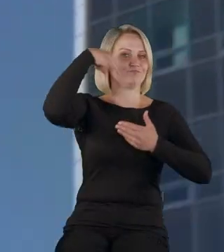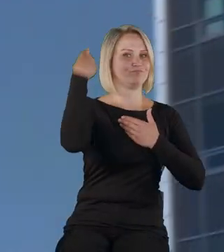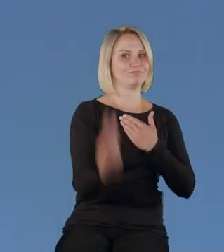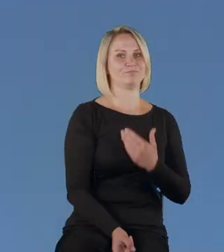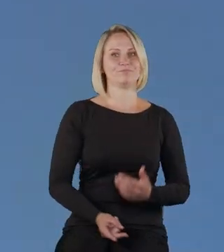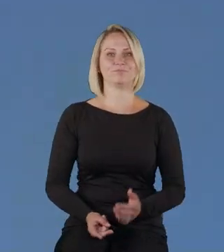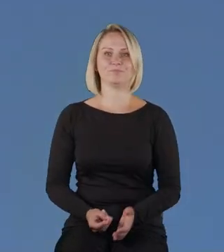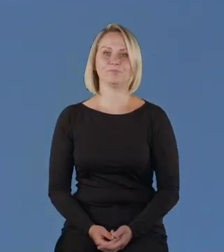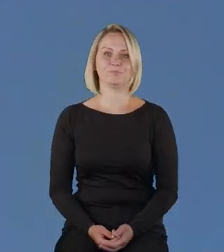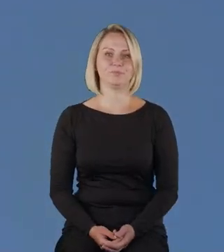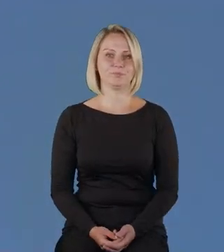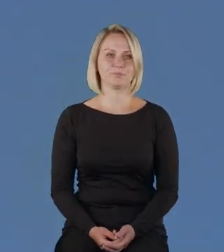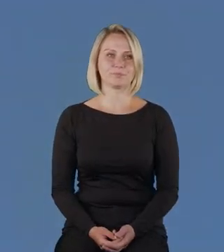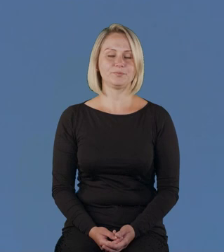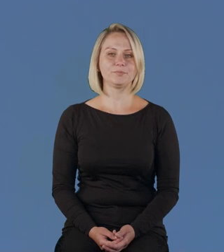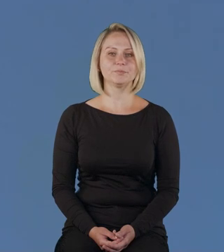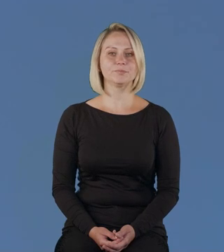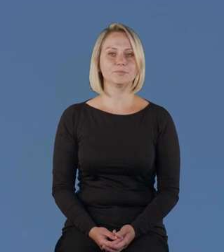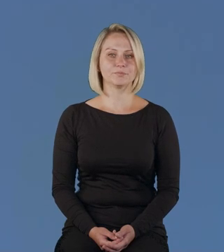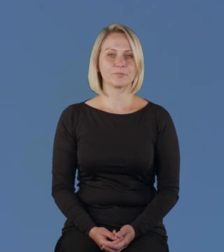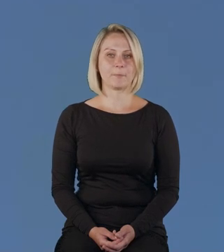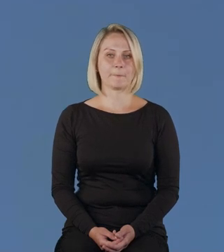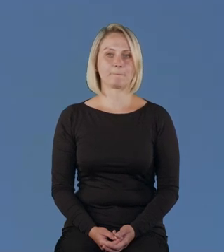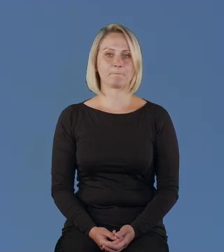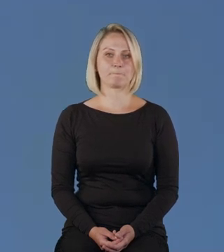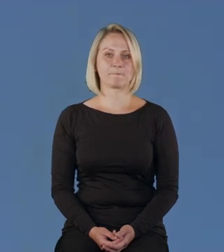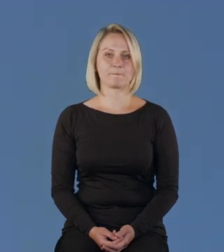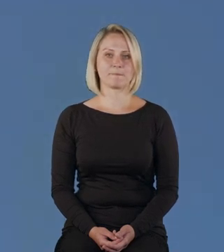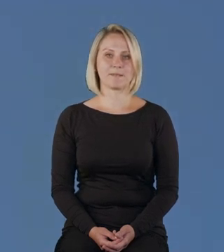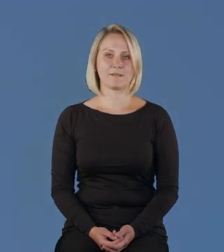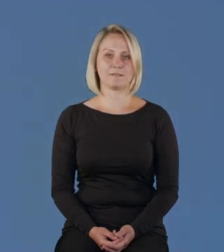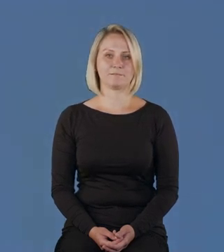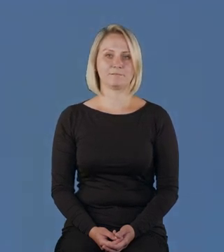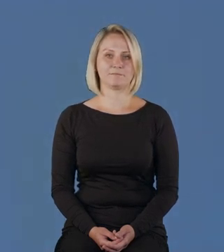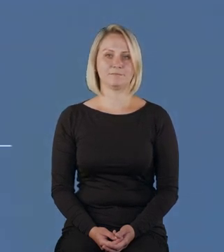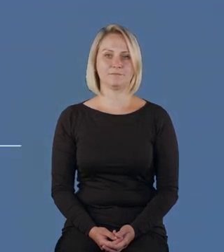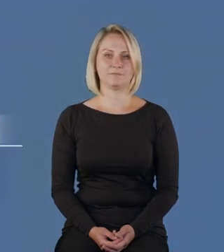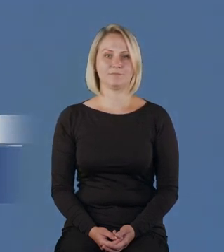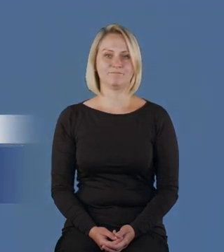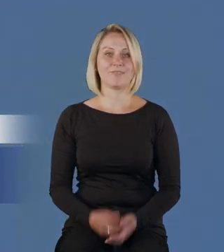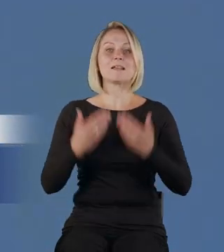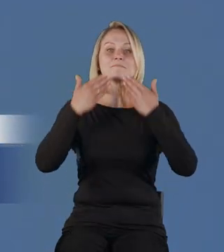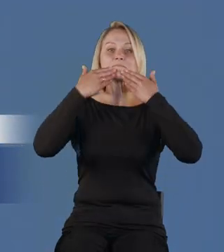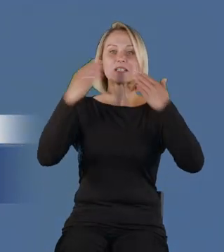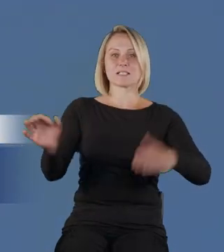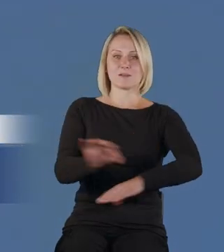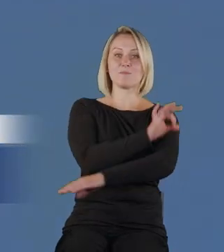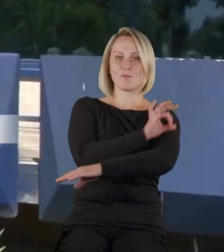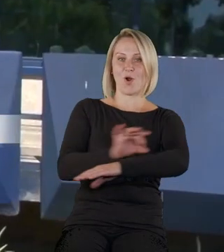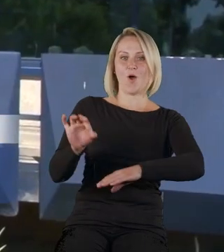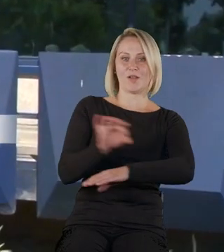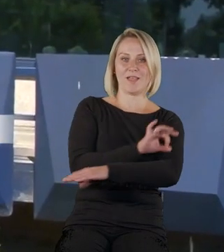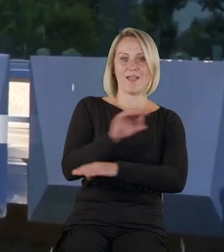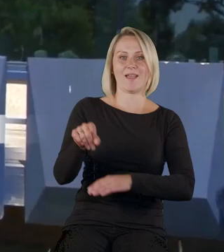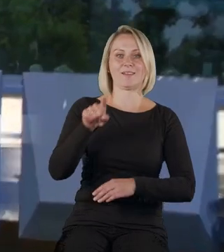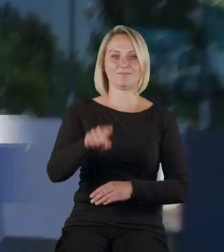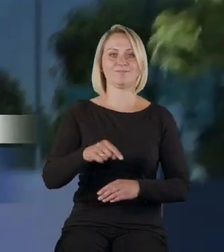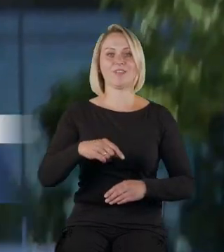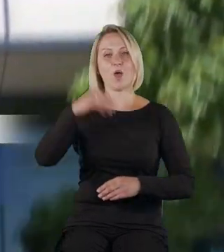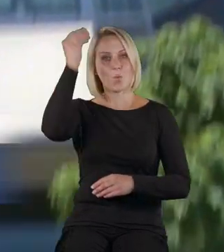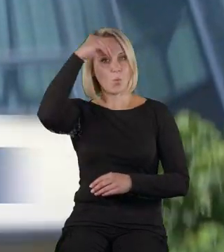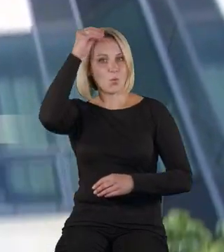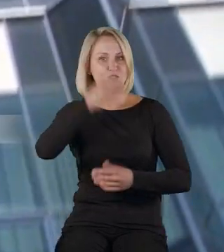Nie! Nie! Dzięki projektowi Dreamwalker na Wydziale Nauk o